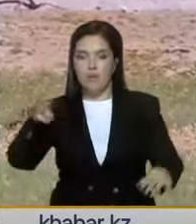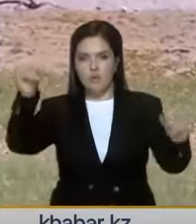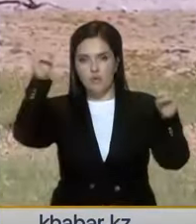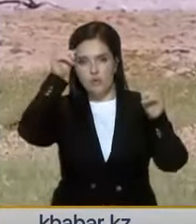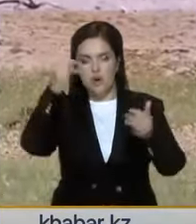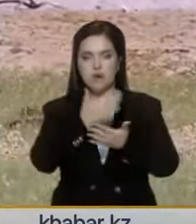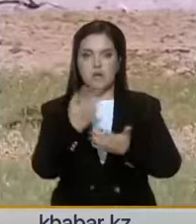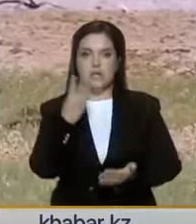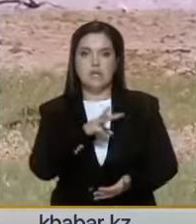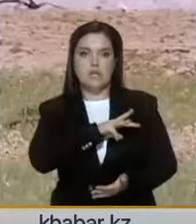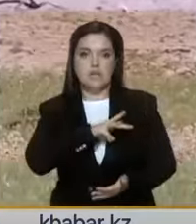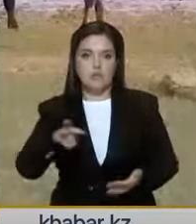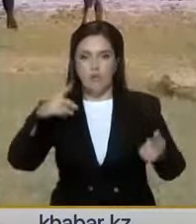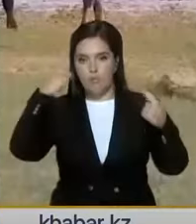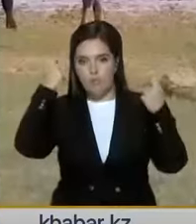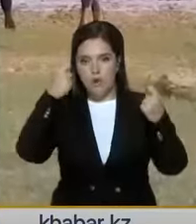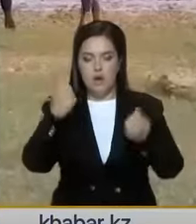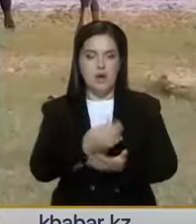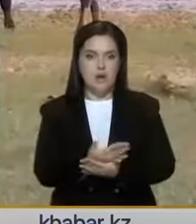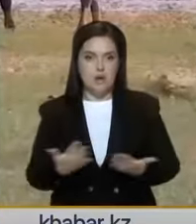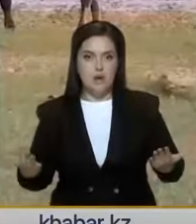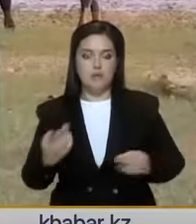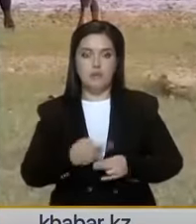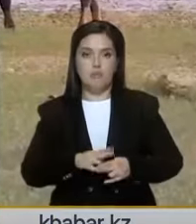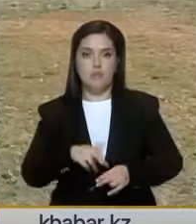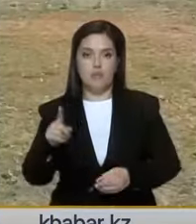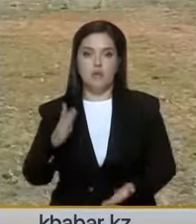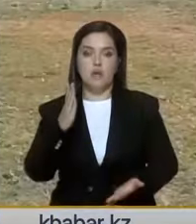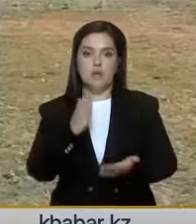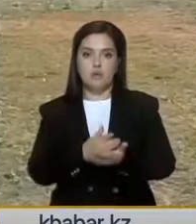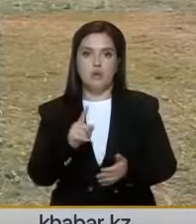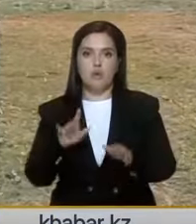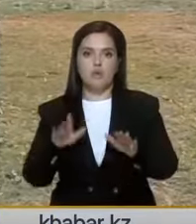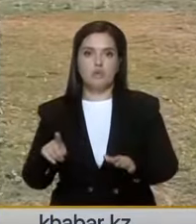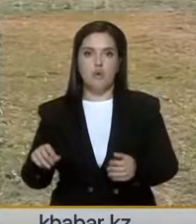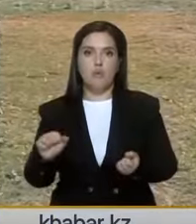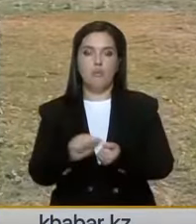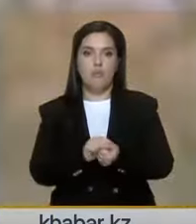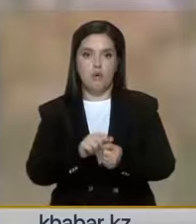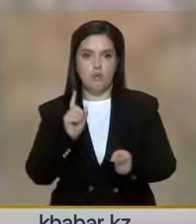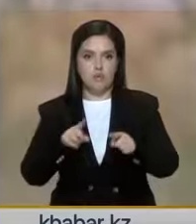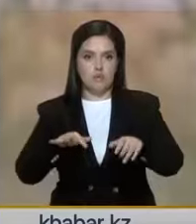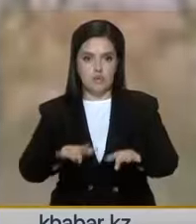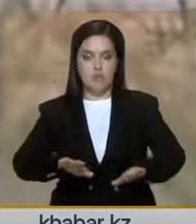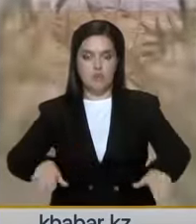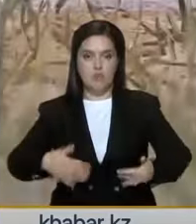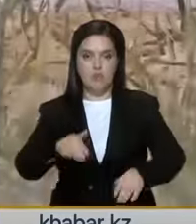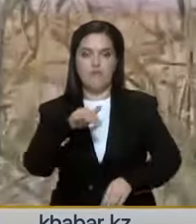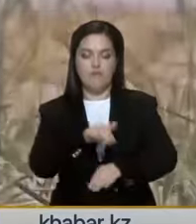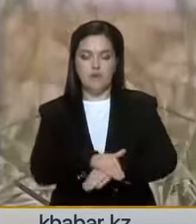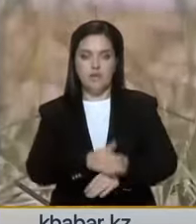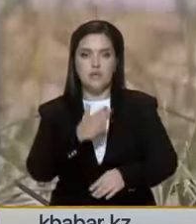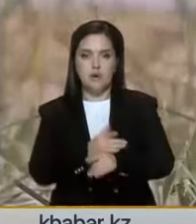более 3 миллионов голов мелкого рогатого скота, которые существовали только на бумаге. Такие же факты выявлены и